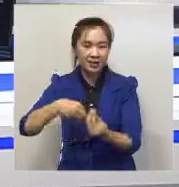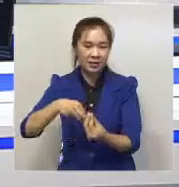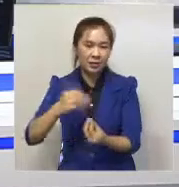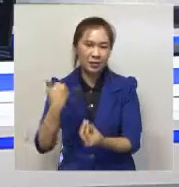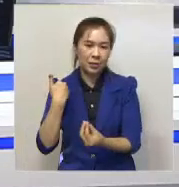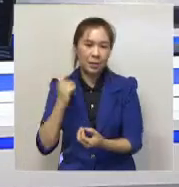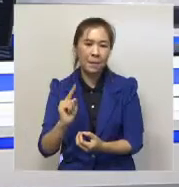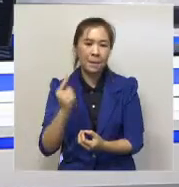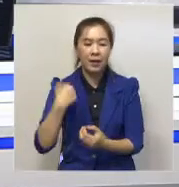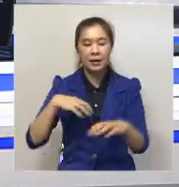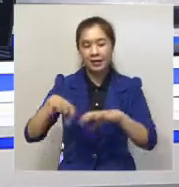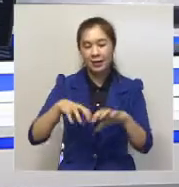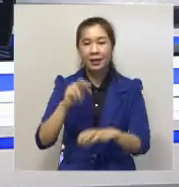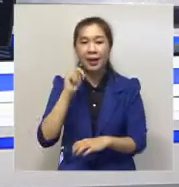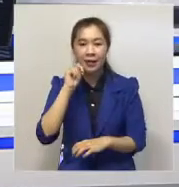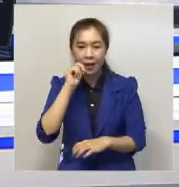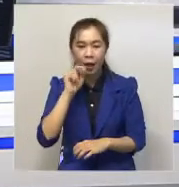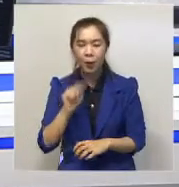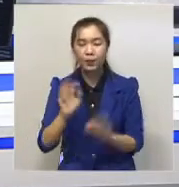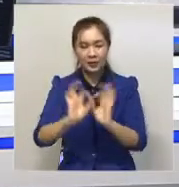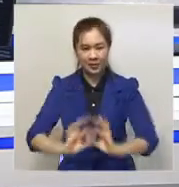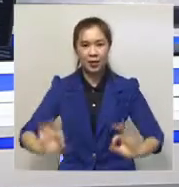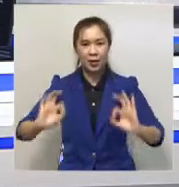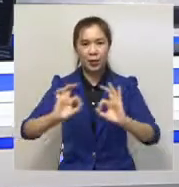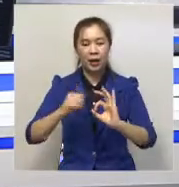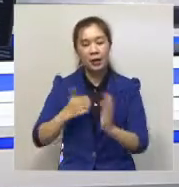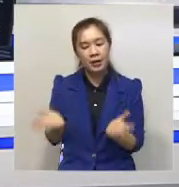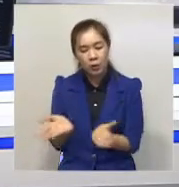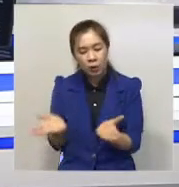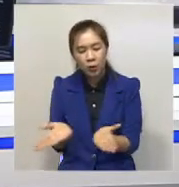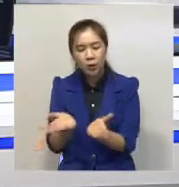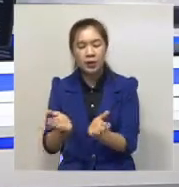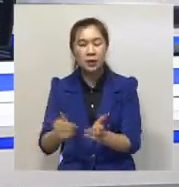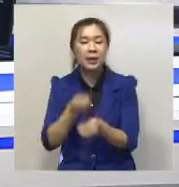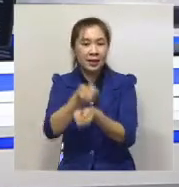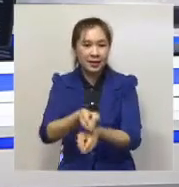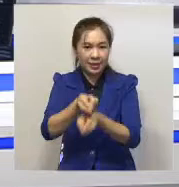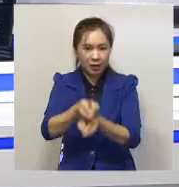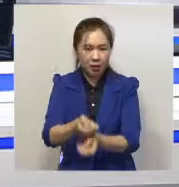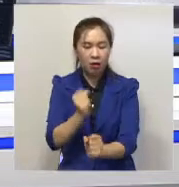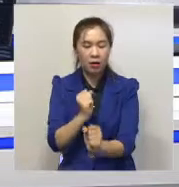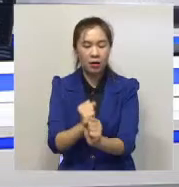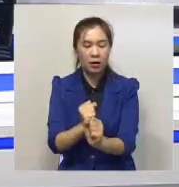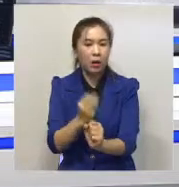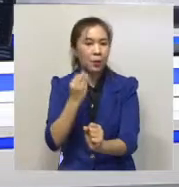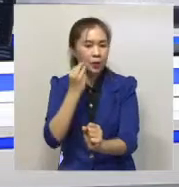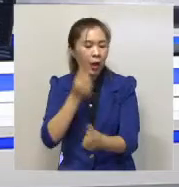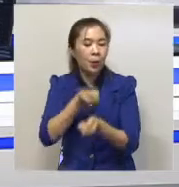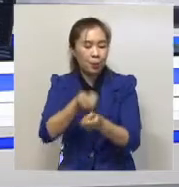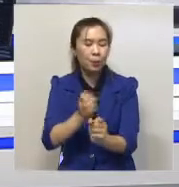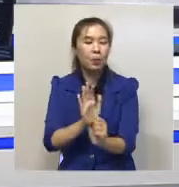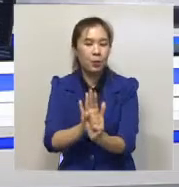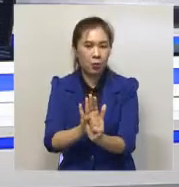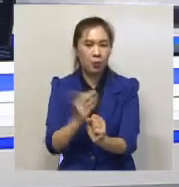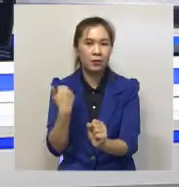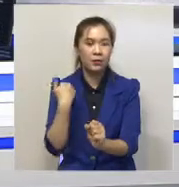แล้วนะคะเรื่องของการบริหารจัดการน้ำก็ถือว่าเป็นหนึ่งเรื่องที่สำคัญที่จะส่งเสริมให้เกษตรกรในแต่ละพื้นที ่ มีน้ำเพียงพอสำหรับการใช้โดยปี